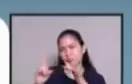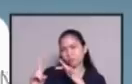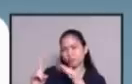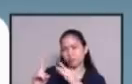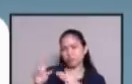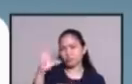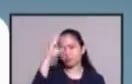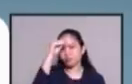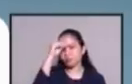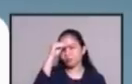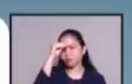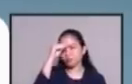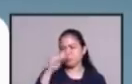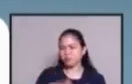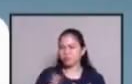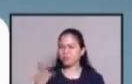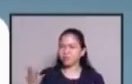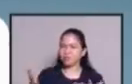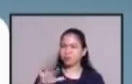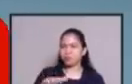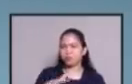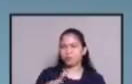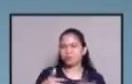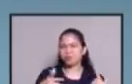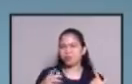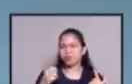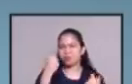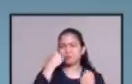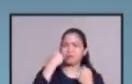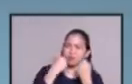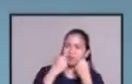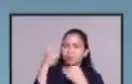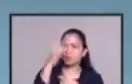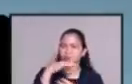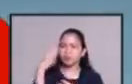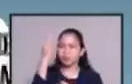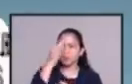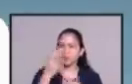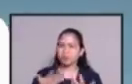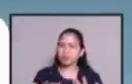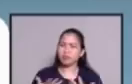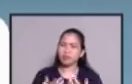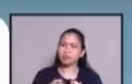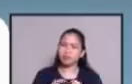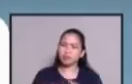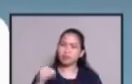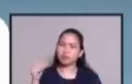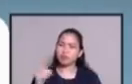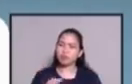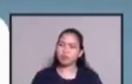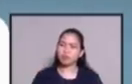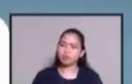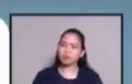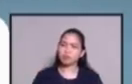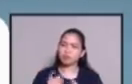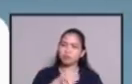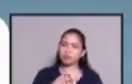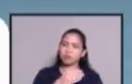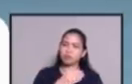lalaki, medyo may mga pasa sa mukha. Tumakbo rito, tapos lumabas uli. Tapos nung